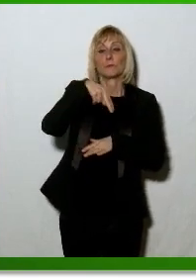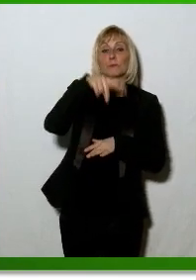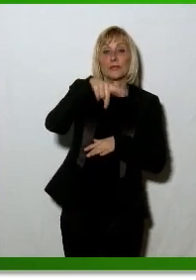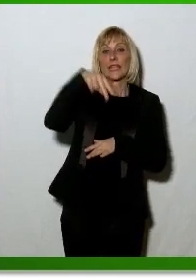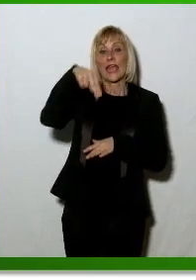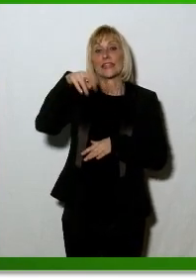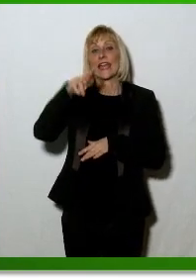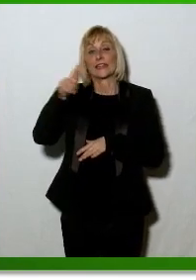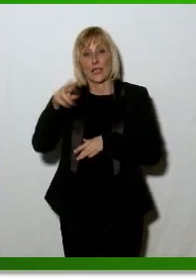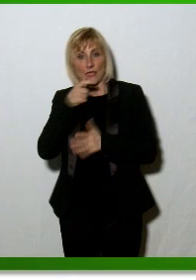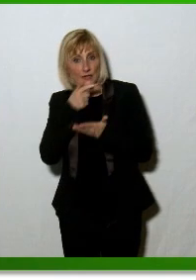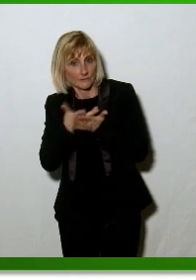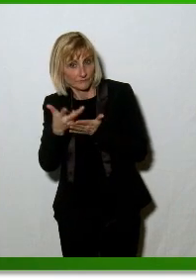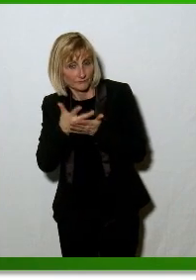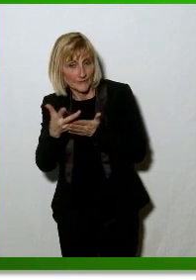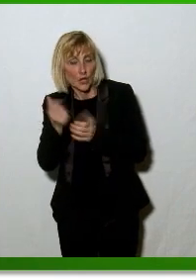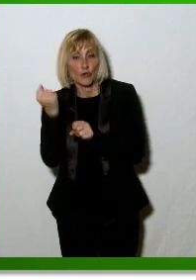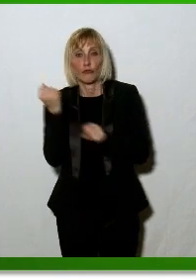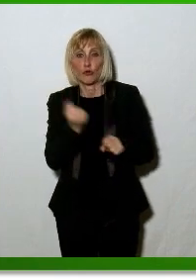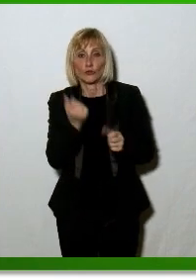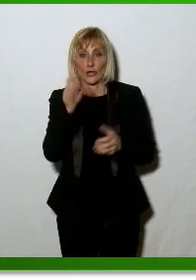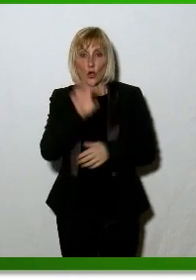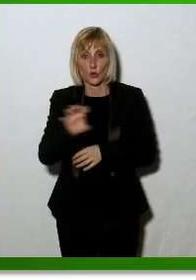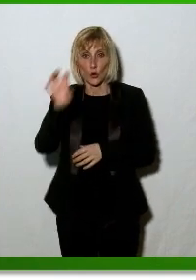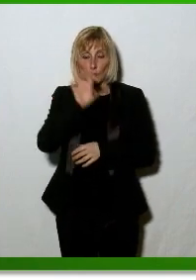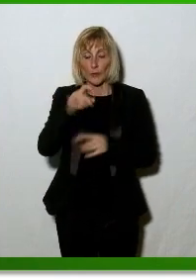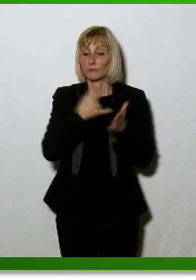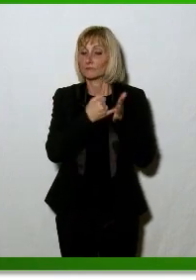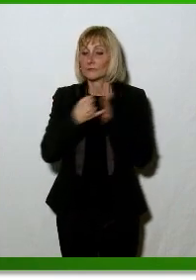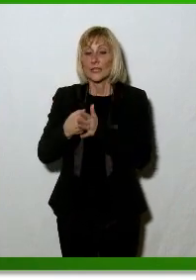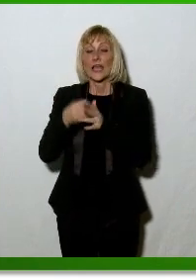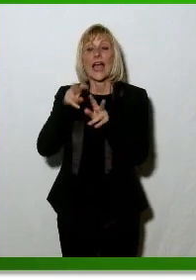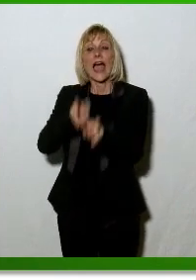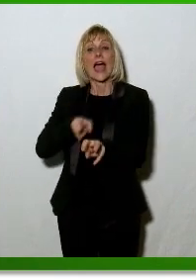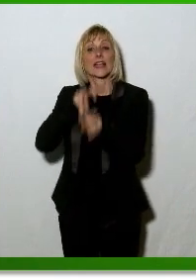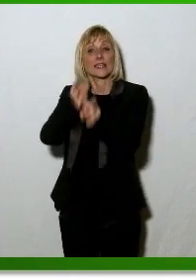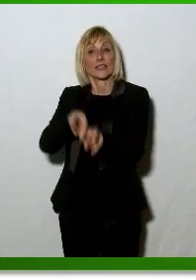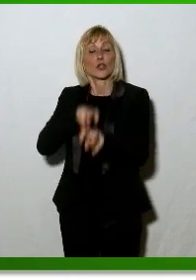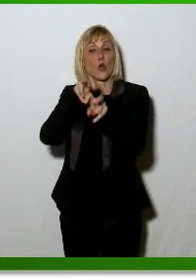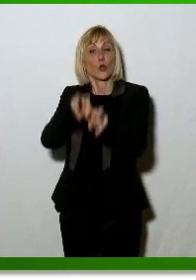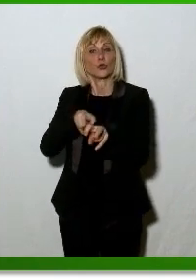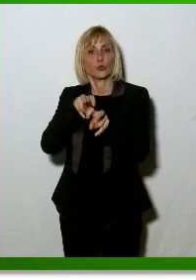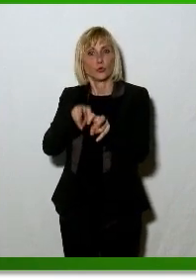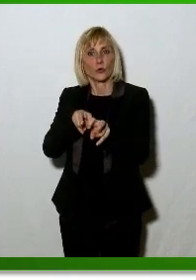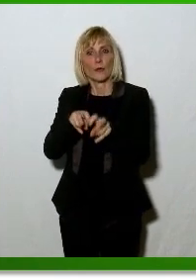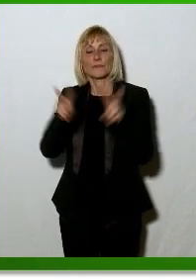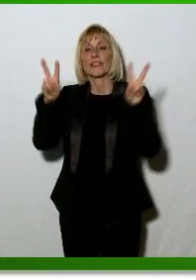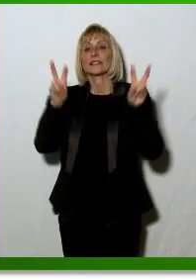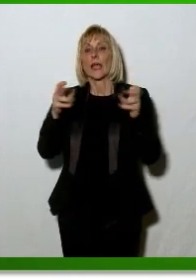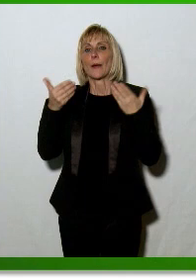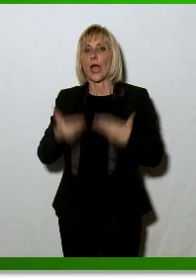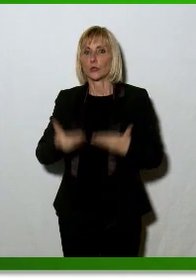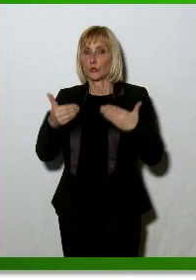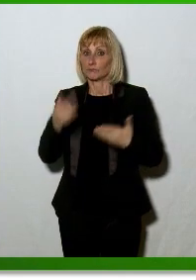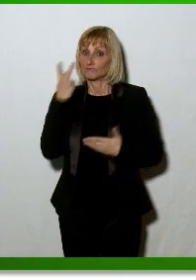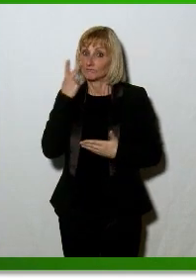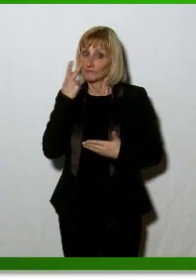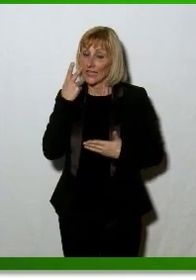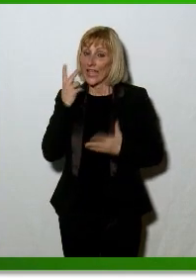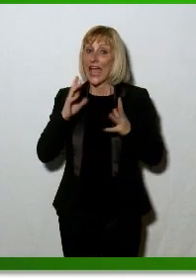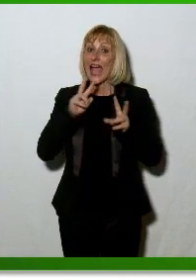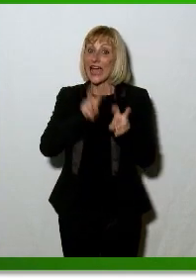fondi europei E concluderemo con un Panel sull'agricoltura tema attualissimo come vediamo dalle proteste degli